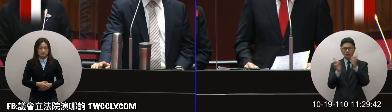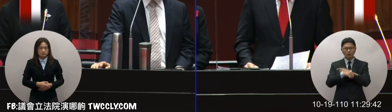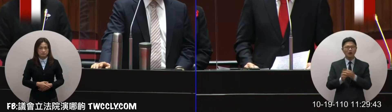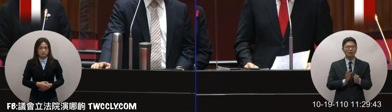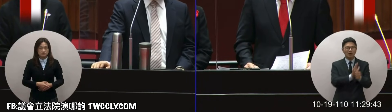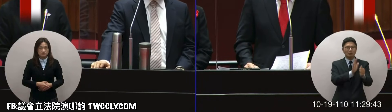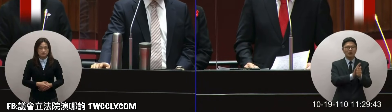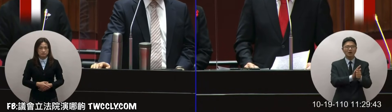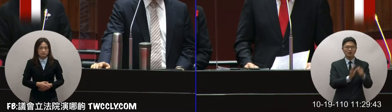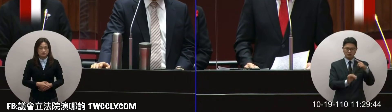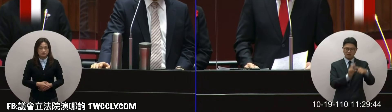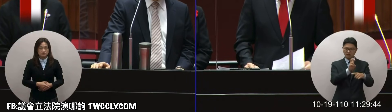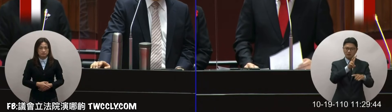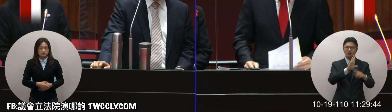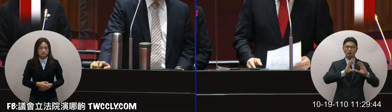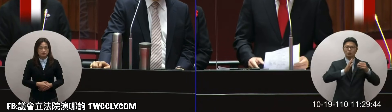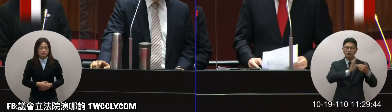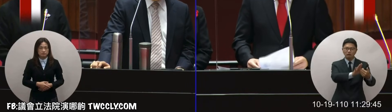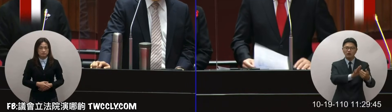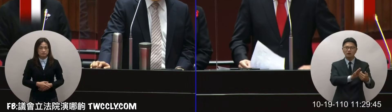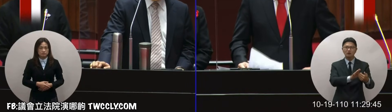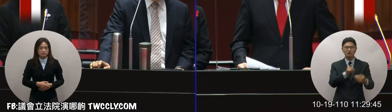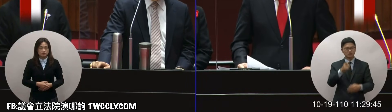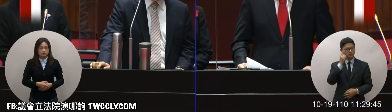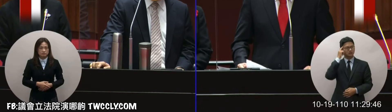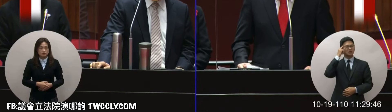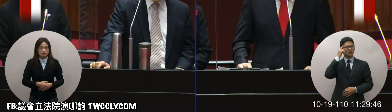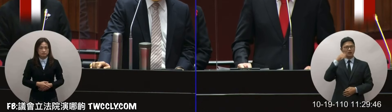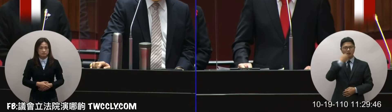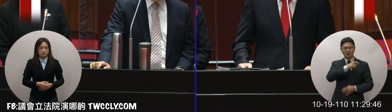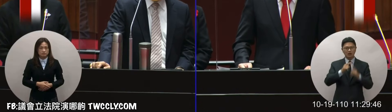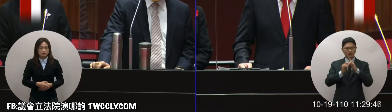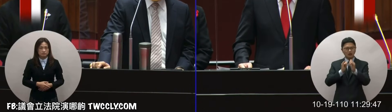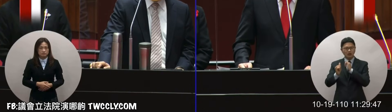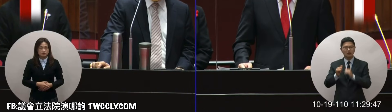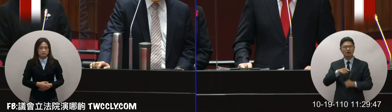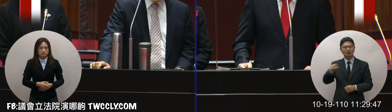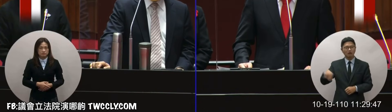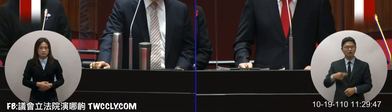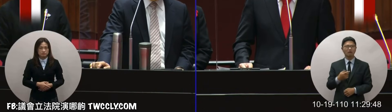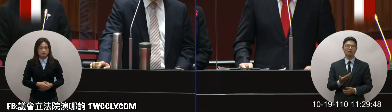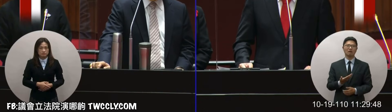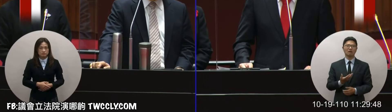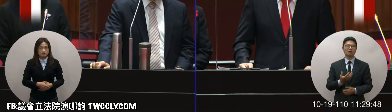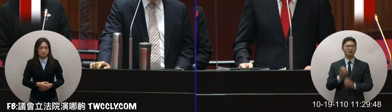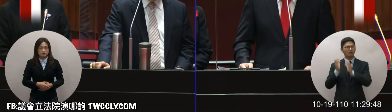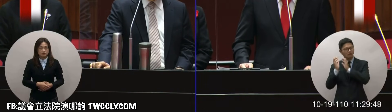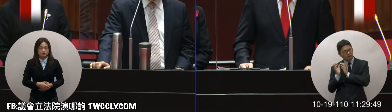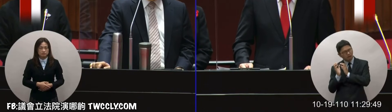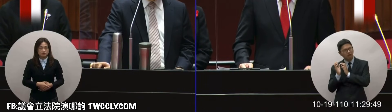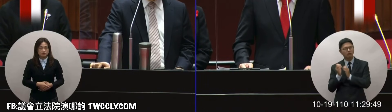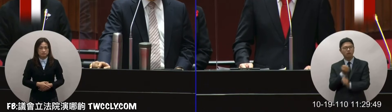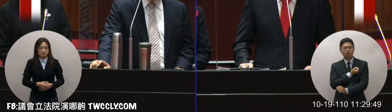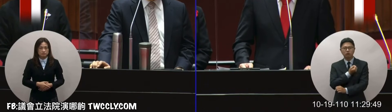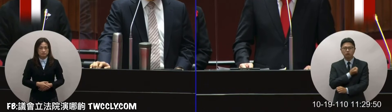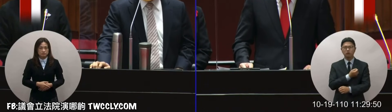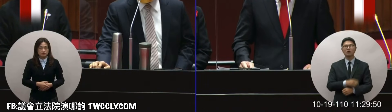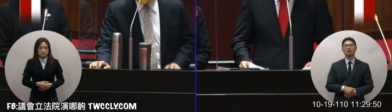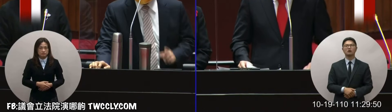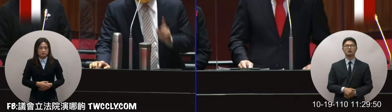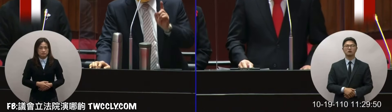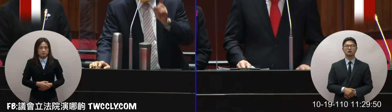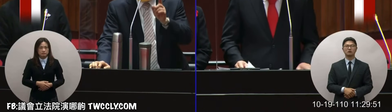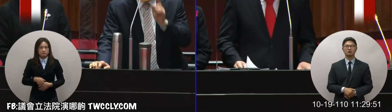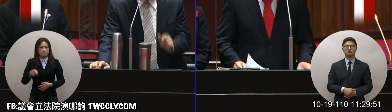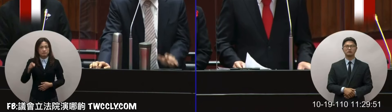22%，这对台湾人民何其负担沉重！ 院